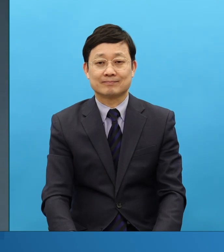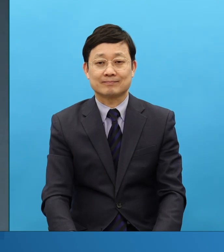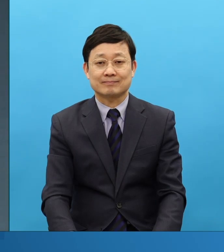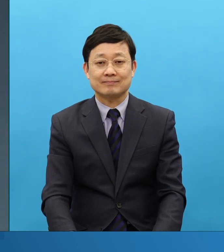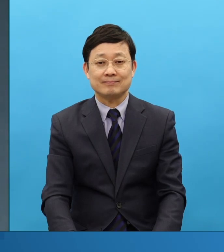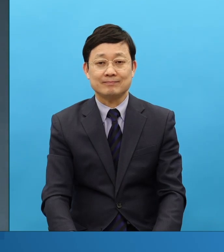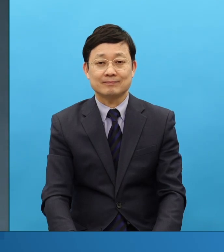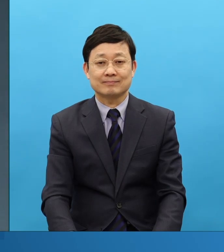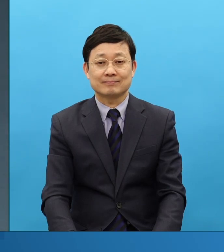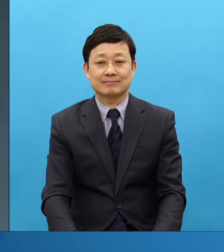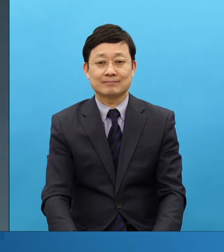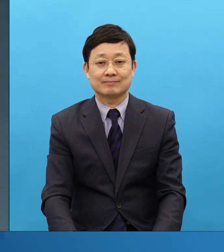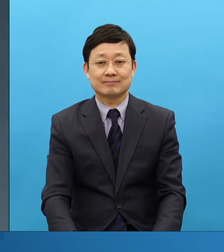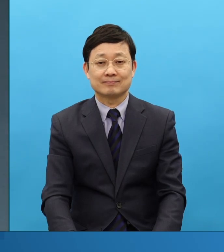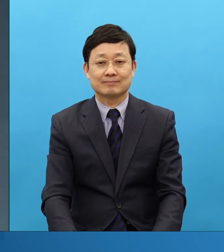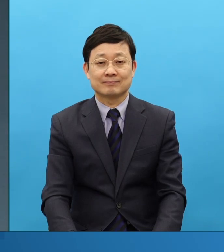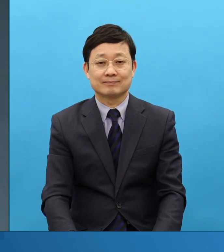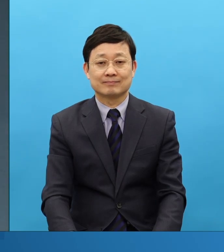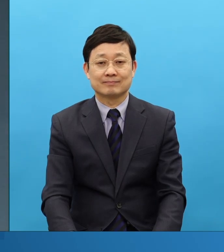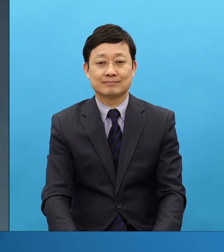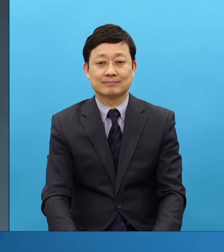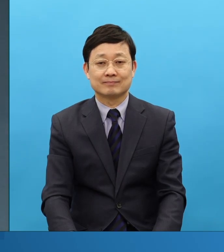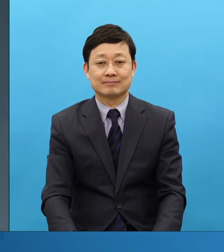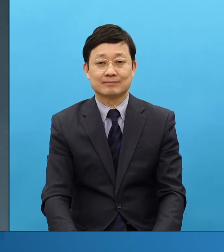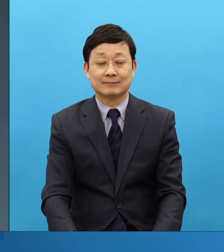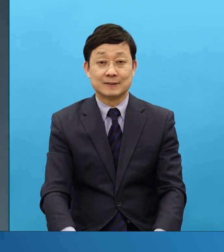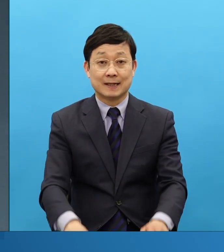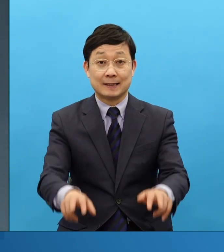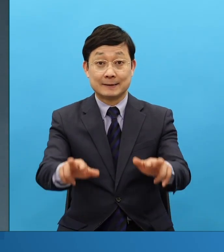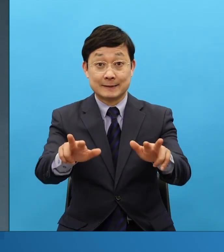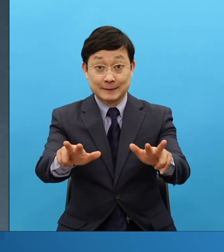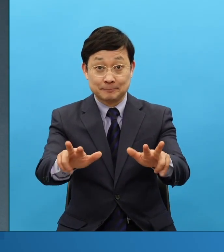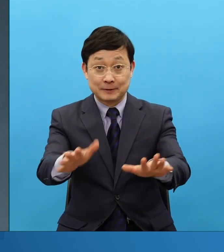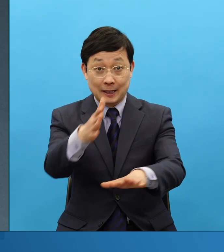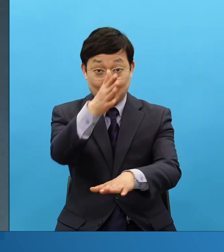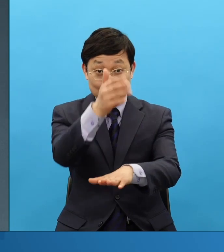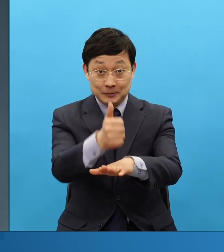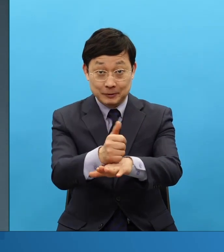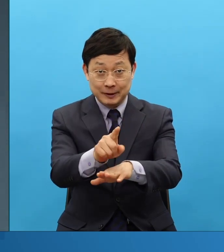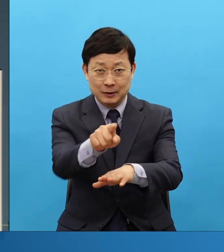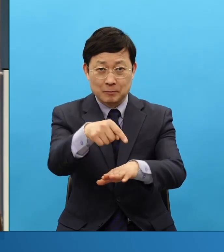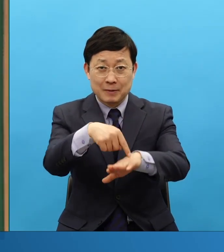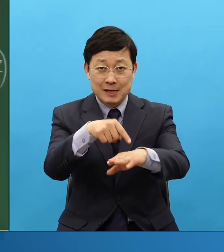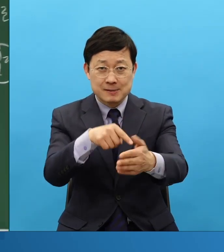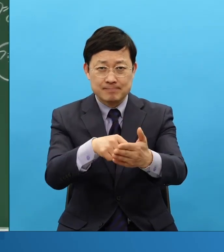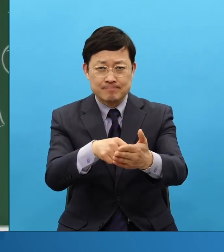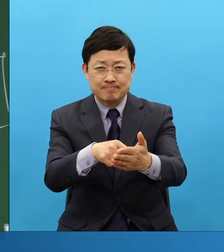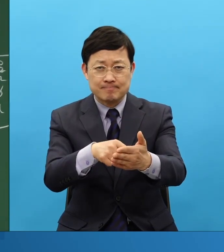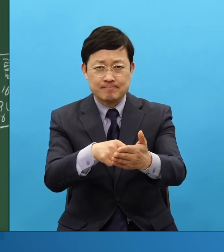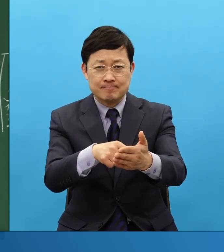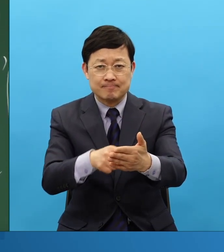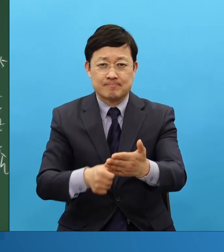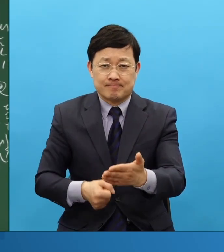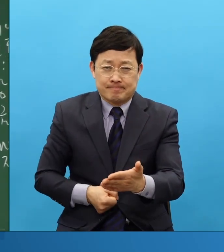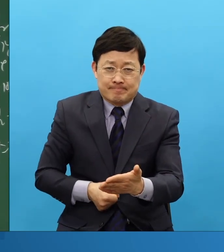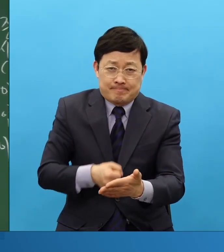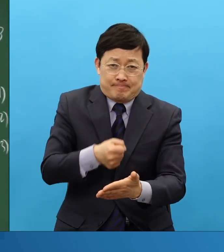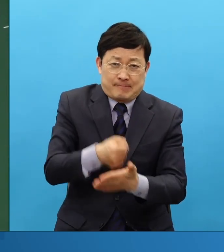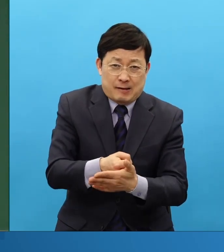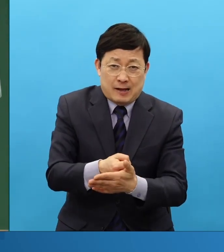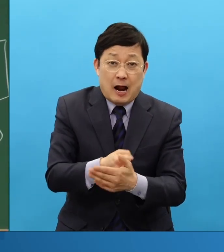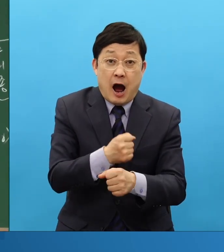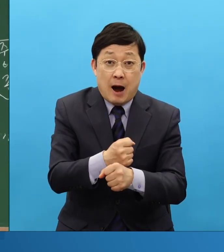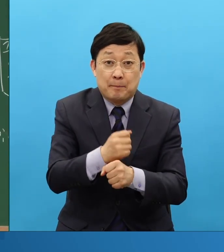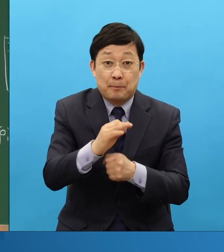today? 조금만. 오늘 말씀 들으면서 결단 내리시면 돼요. It is to just resolve a